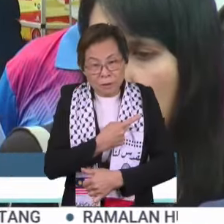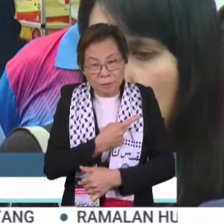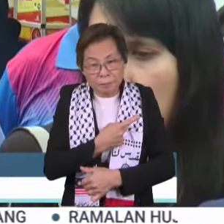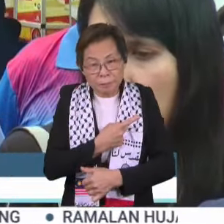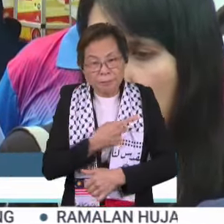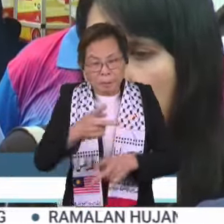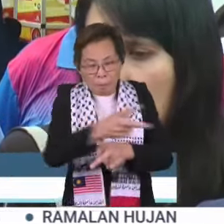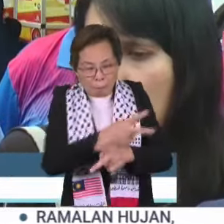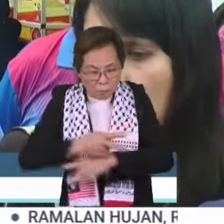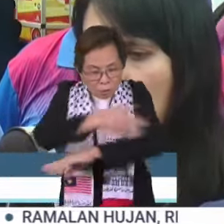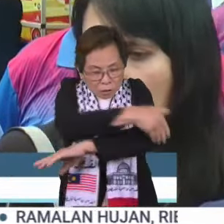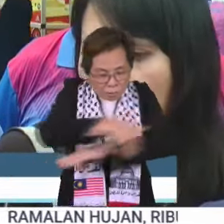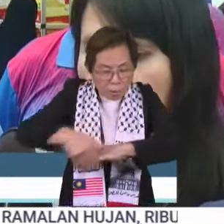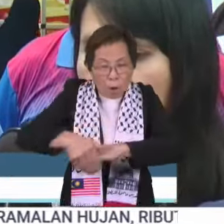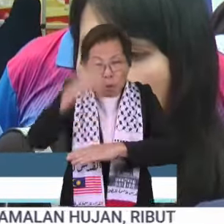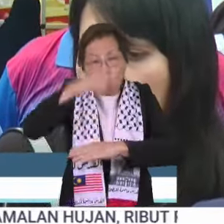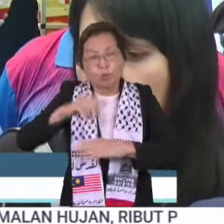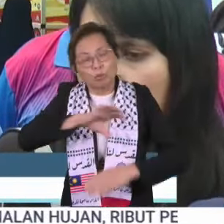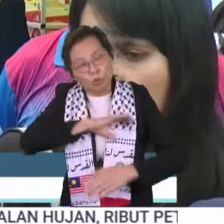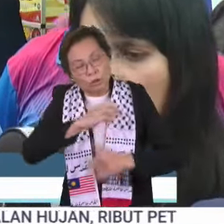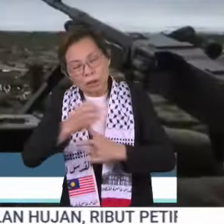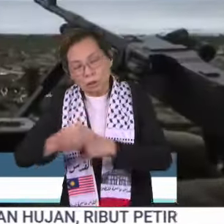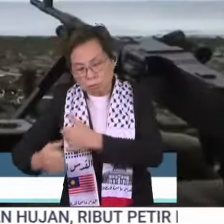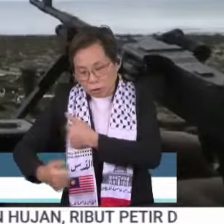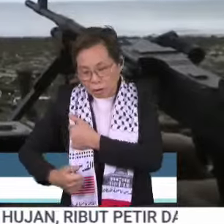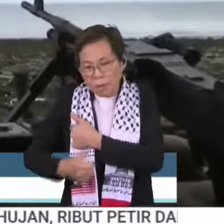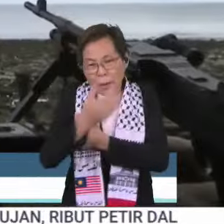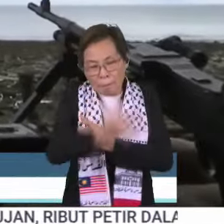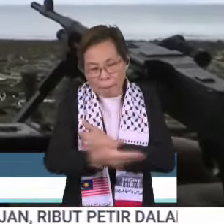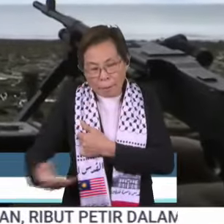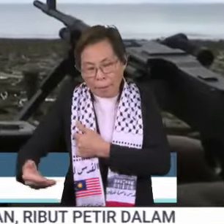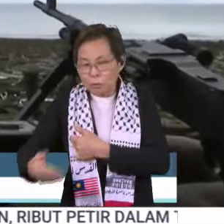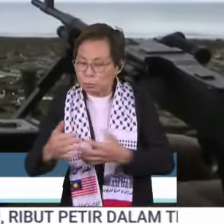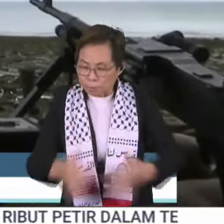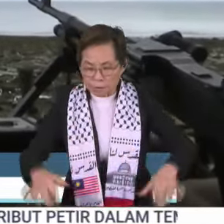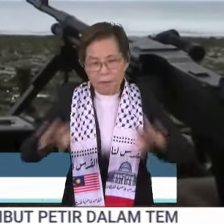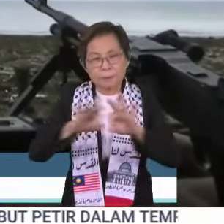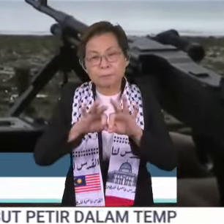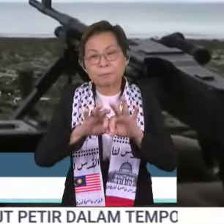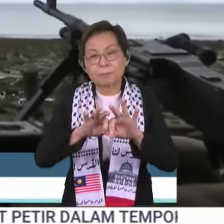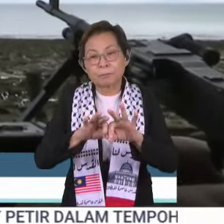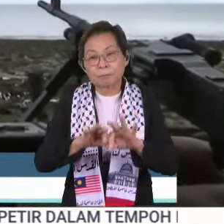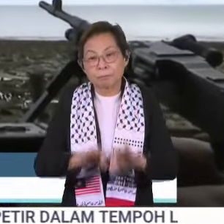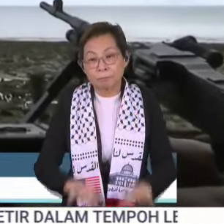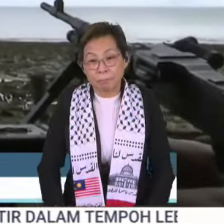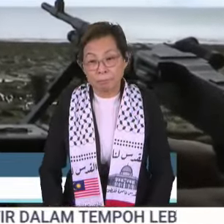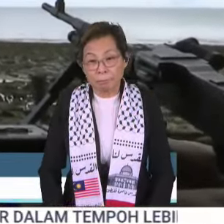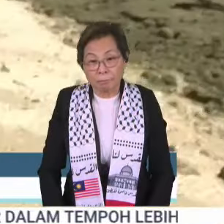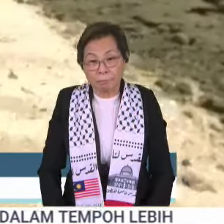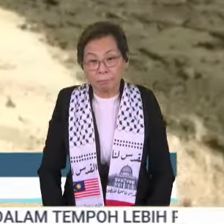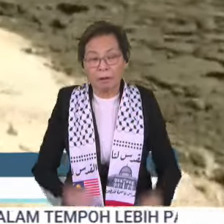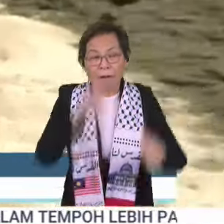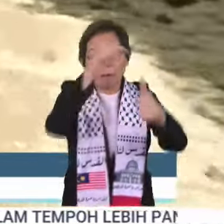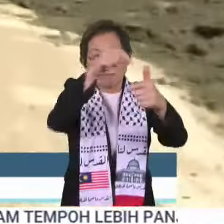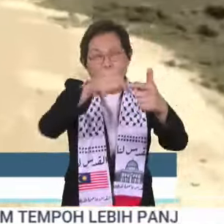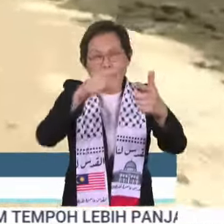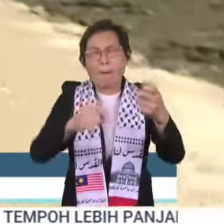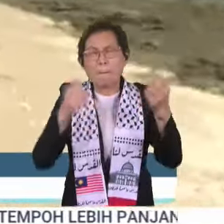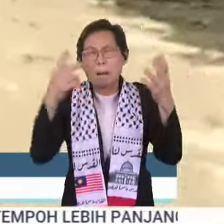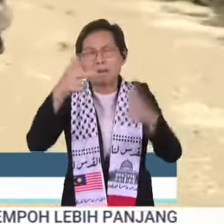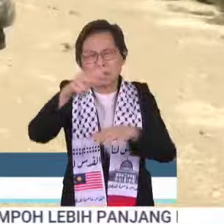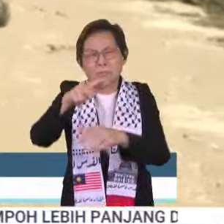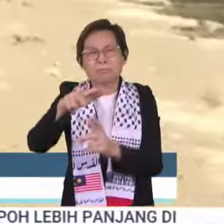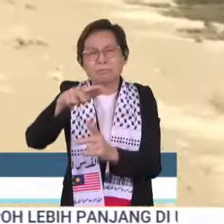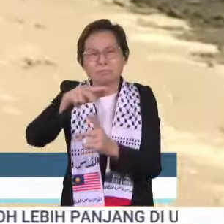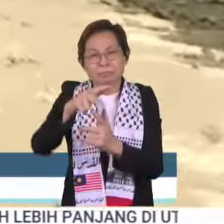sempadan baik polis mahupun tentera kelengkapan itu penting jadi beberapa banyak Drone telah